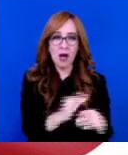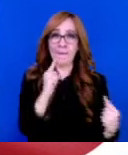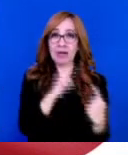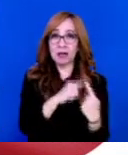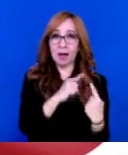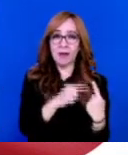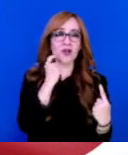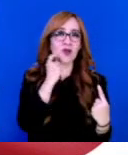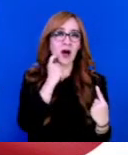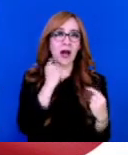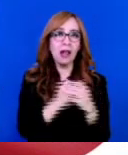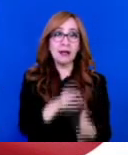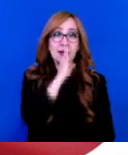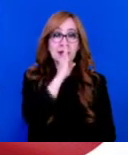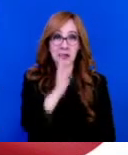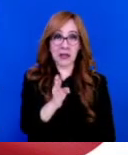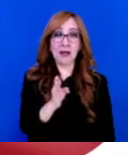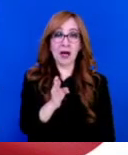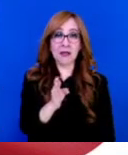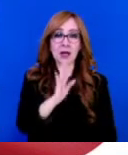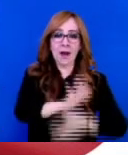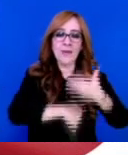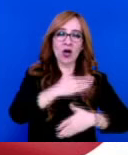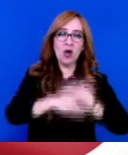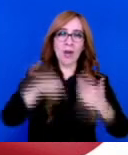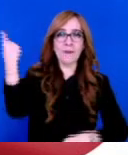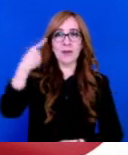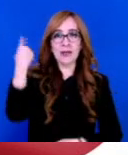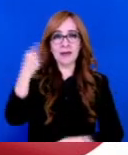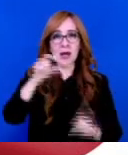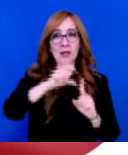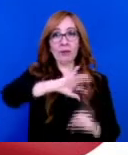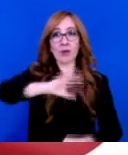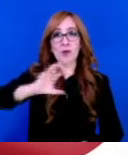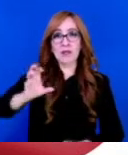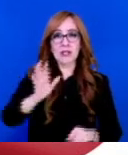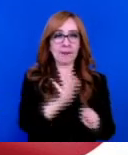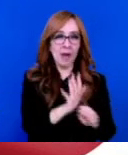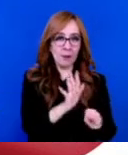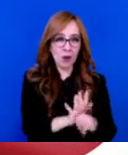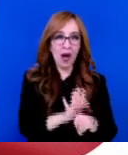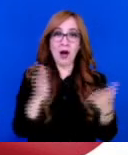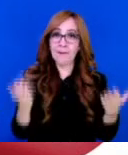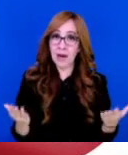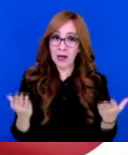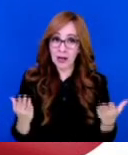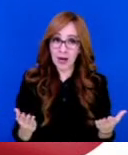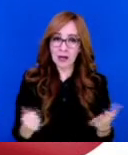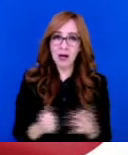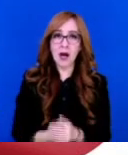dengan integritas pengelola pemerintah di Provinsi Papua. Bagaimana